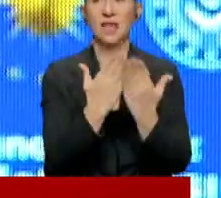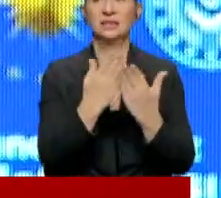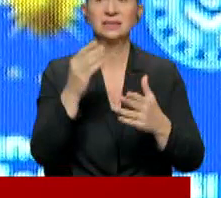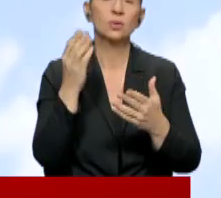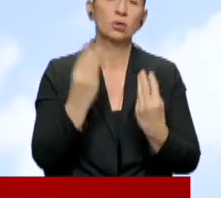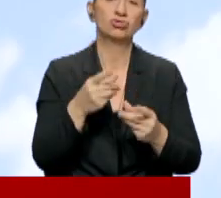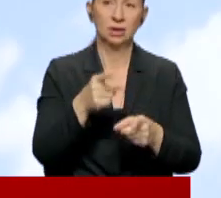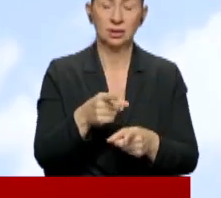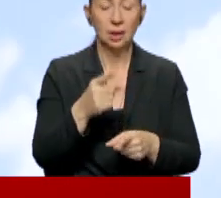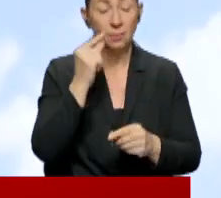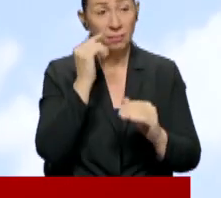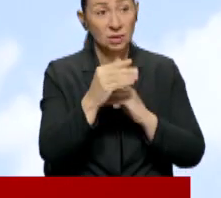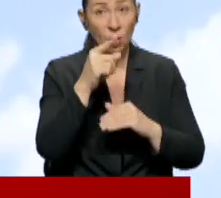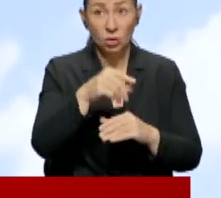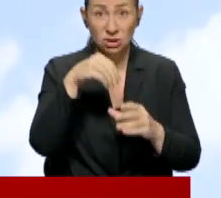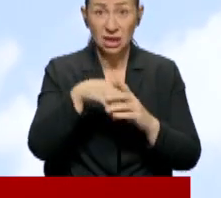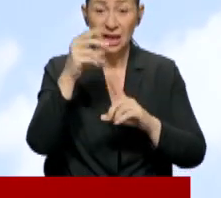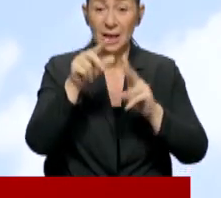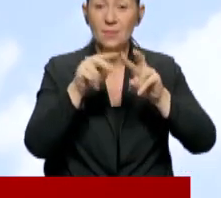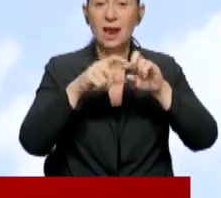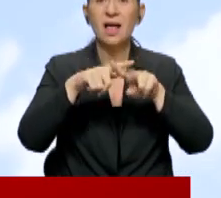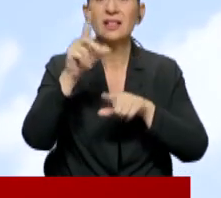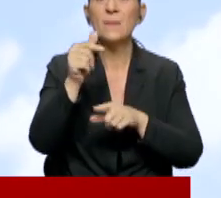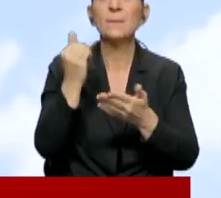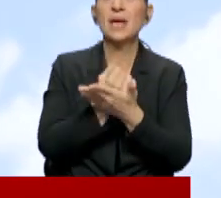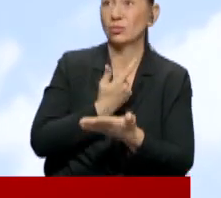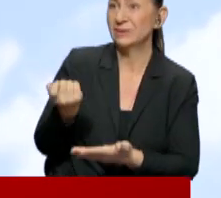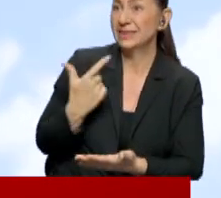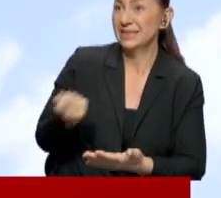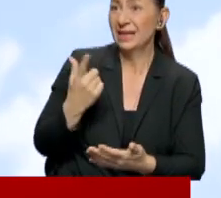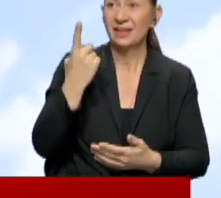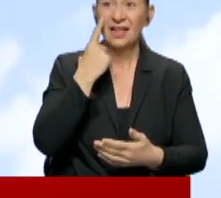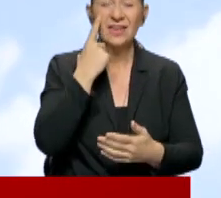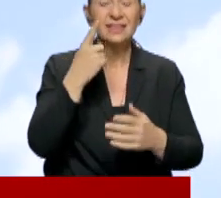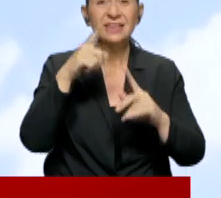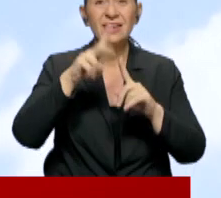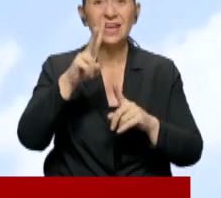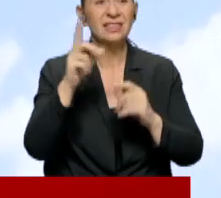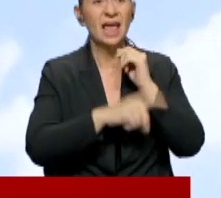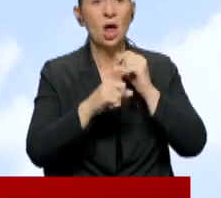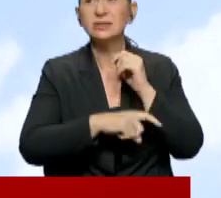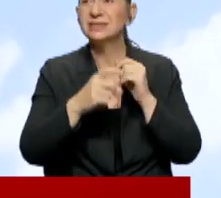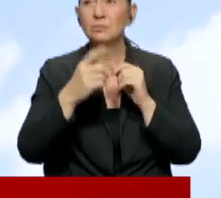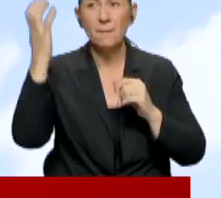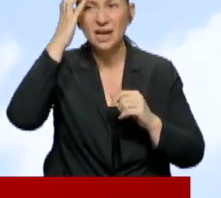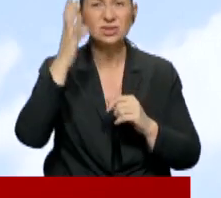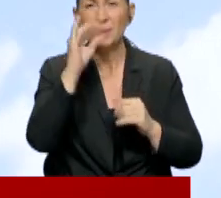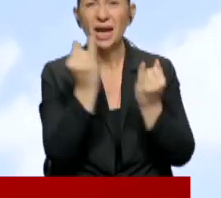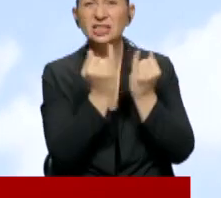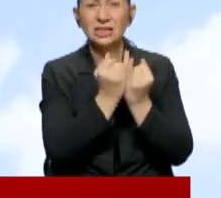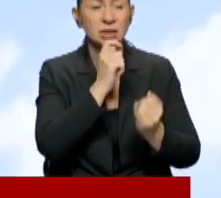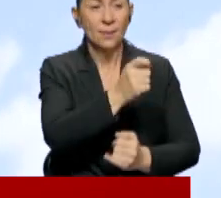yılı olacaktır milletimiz o için imralı'dan mektup dilenenin kim olduğunu devletin televizyonda terörist başının kardeşini kimin çıkardığını